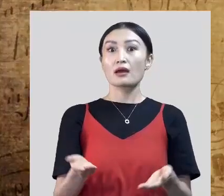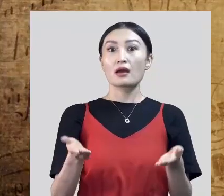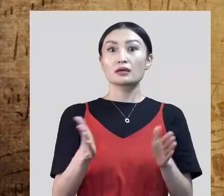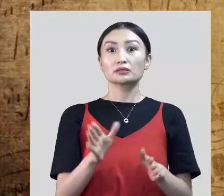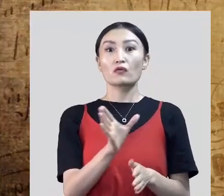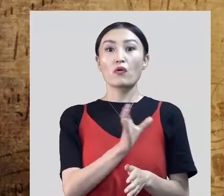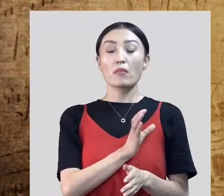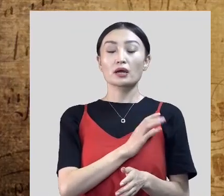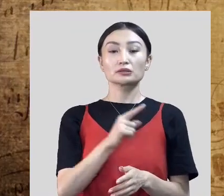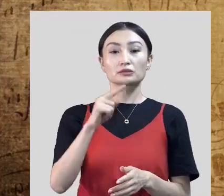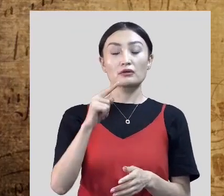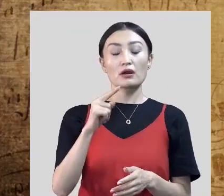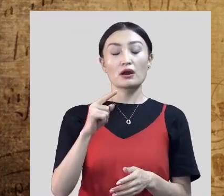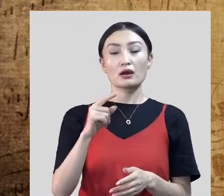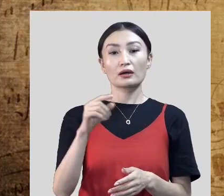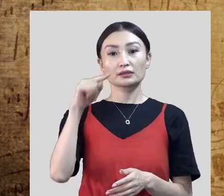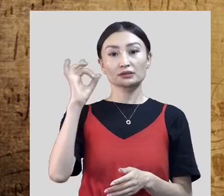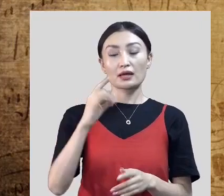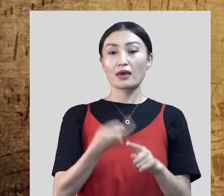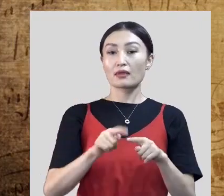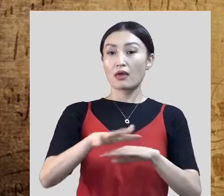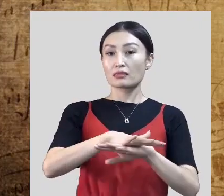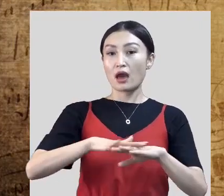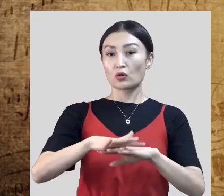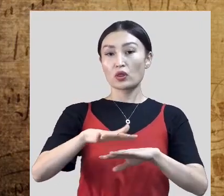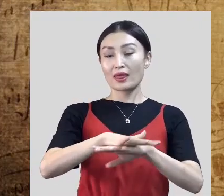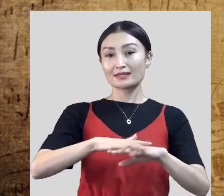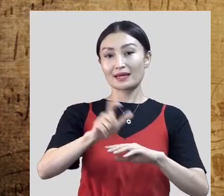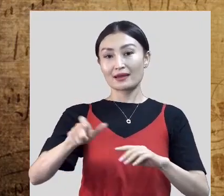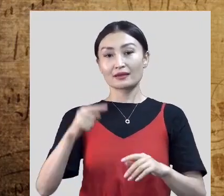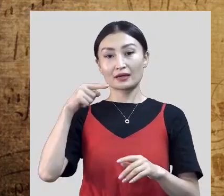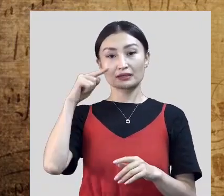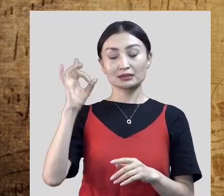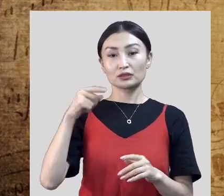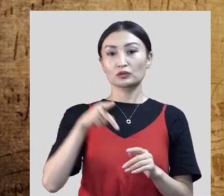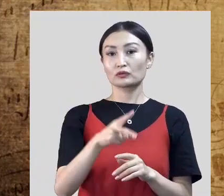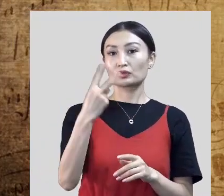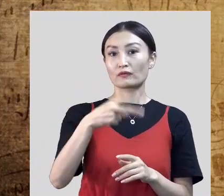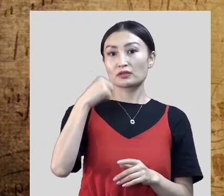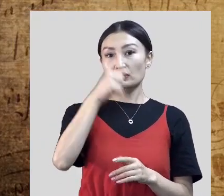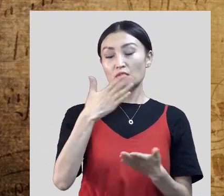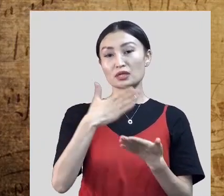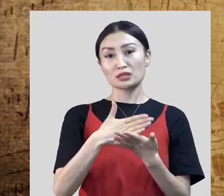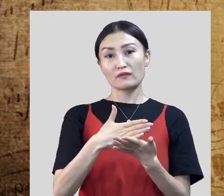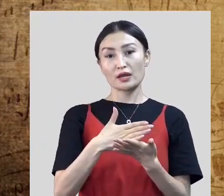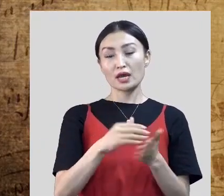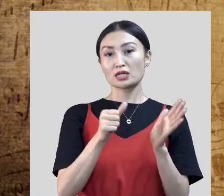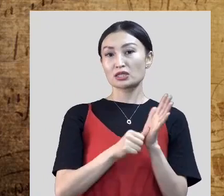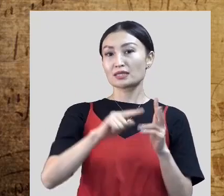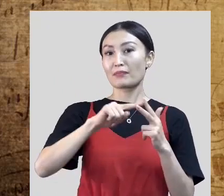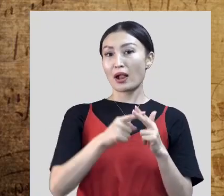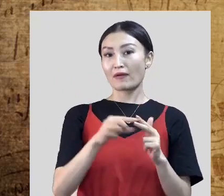Основное богатство Кыргызстана – это его народ. Население Кыргызстана в 2020 году составляет